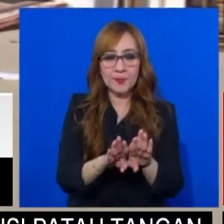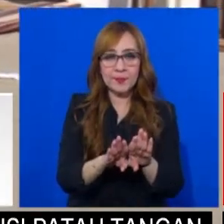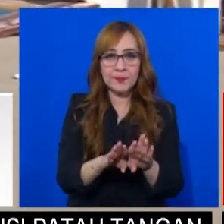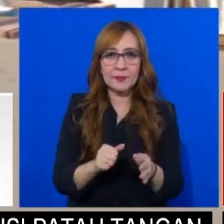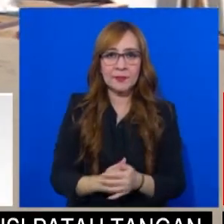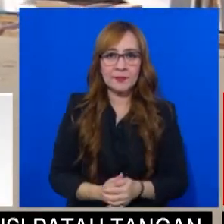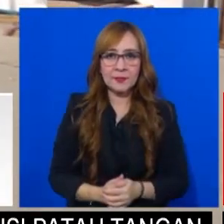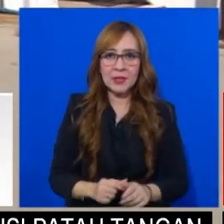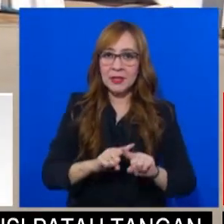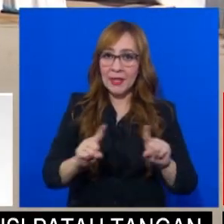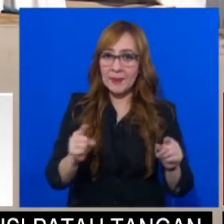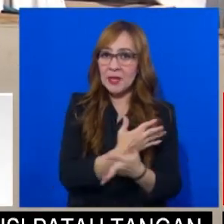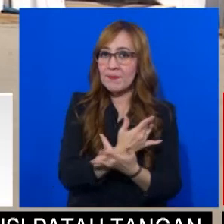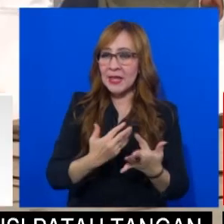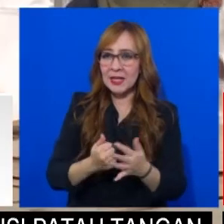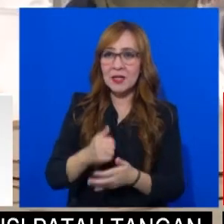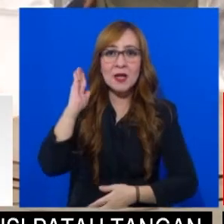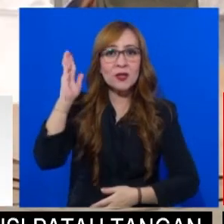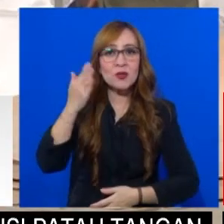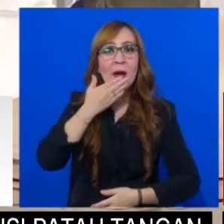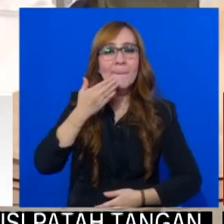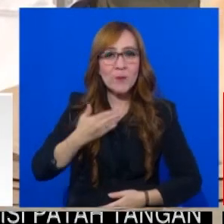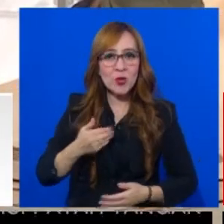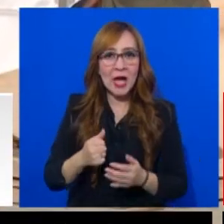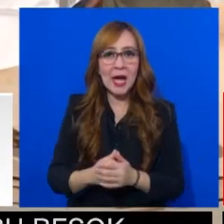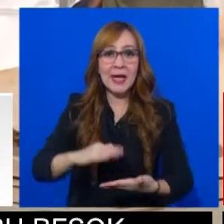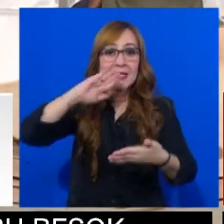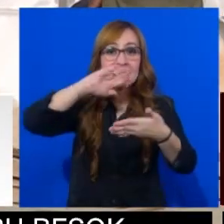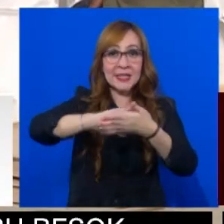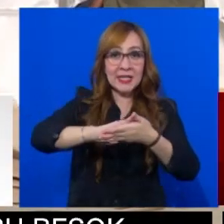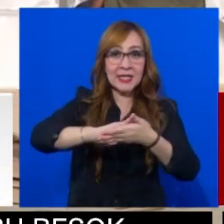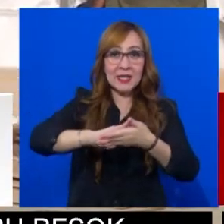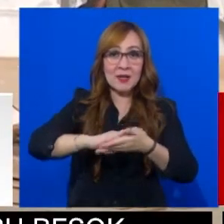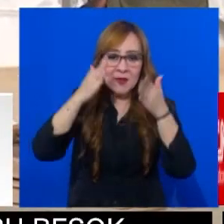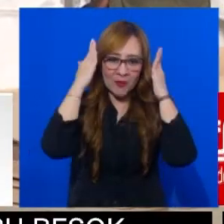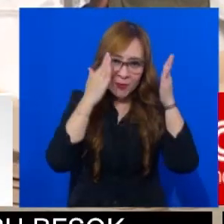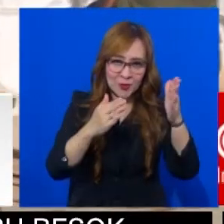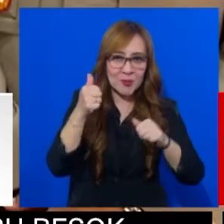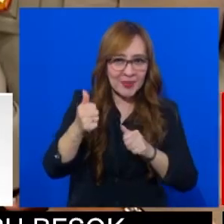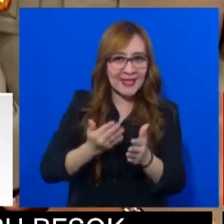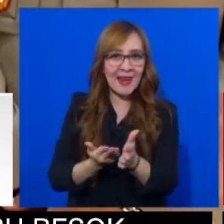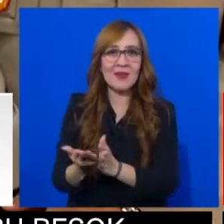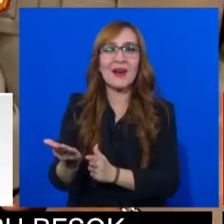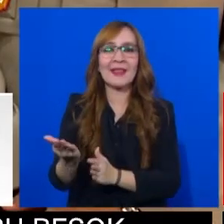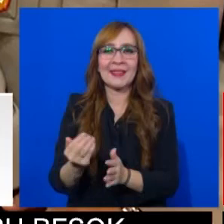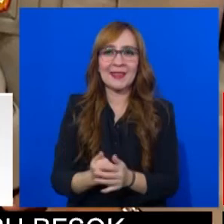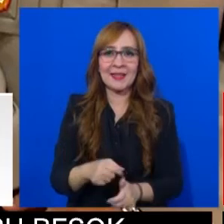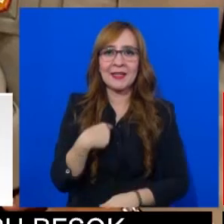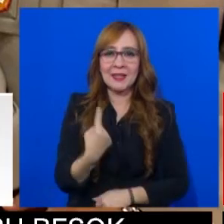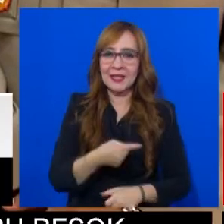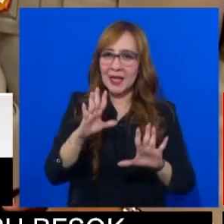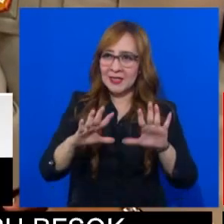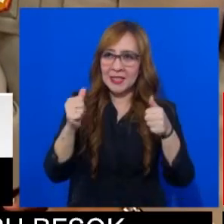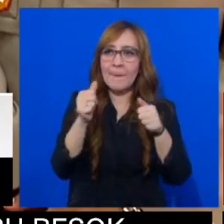Pengecualian berlaku bagi masyarakat yang telah memiliki stiker zona atau stiker khusus. Kita sudah siap untuk memberikan